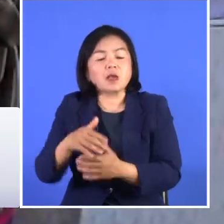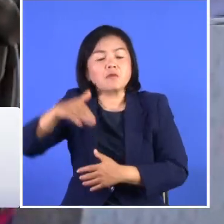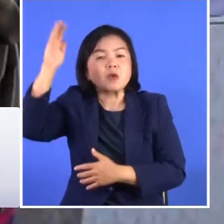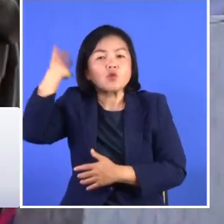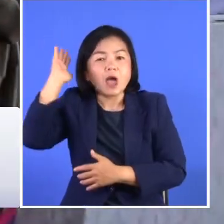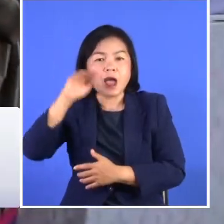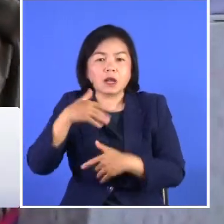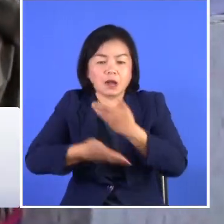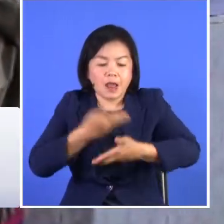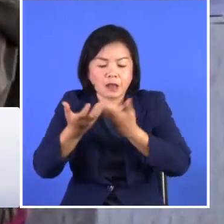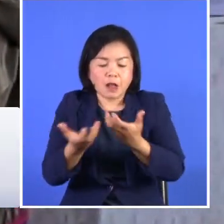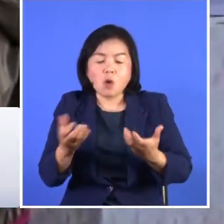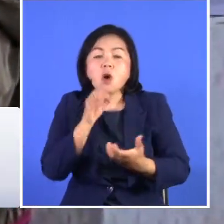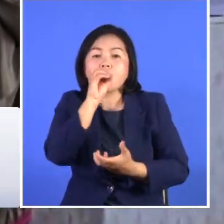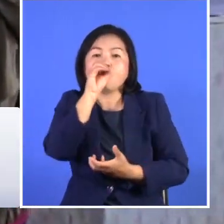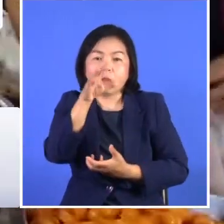เลยครับ